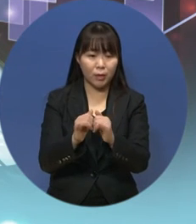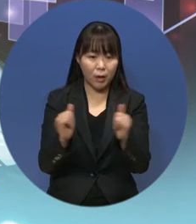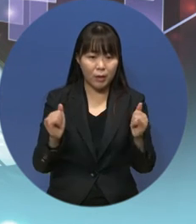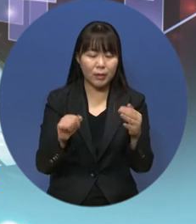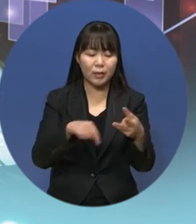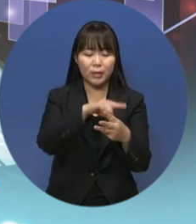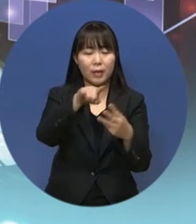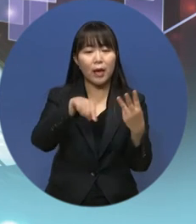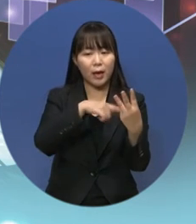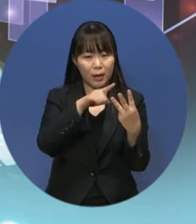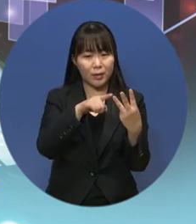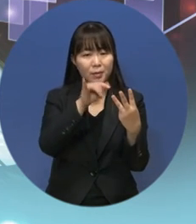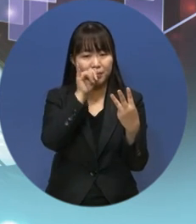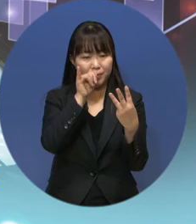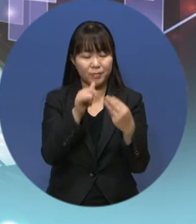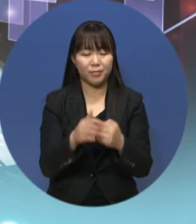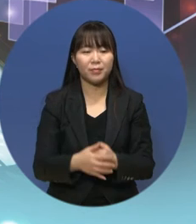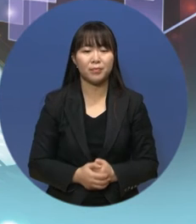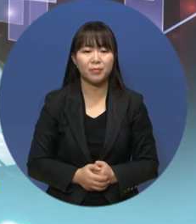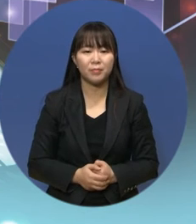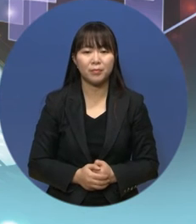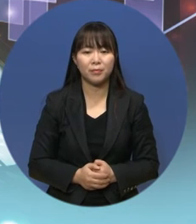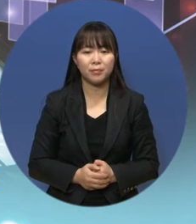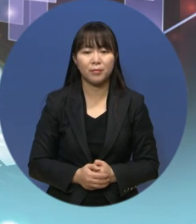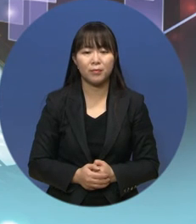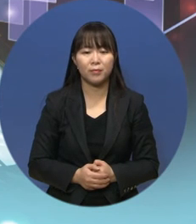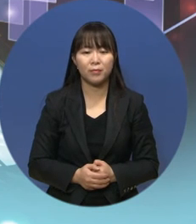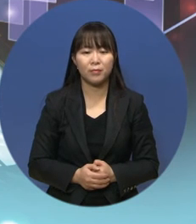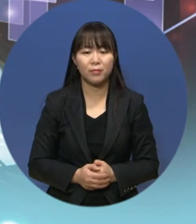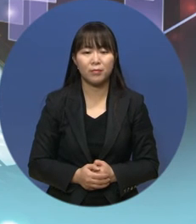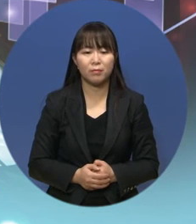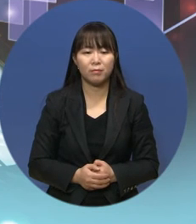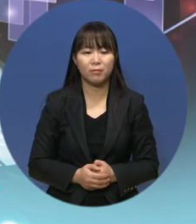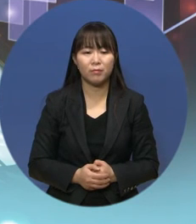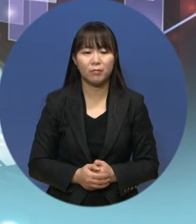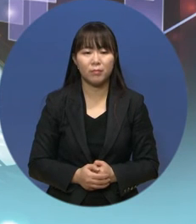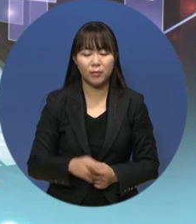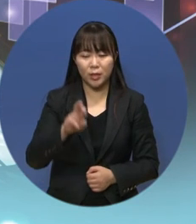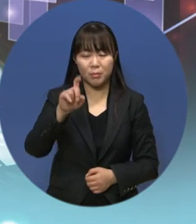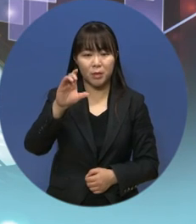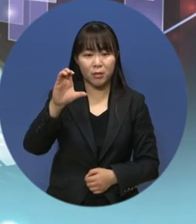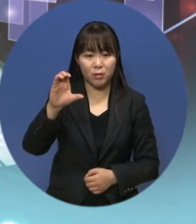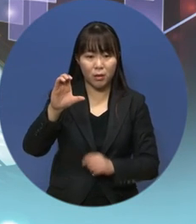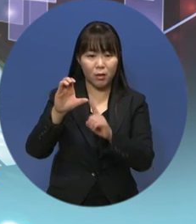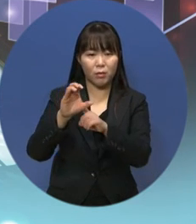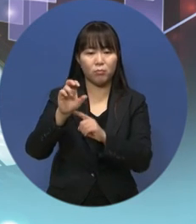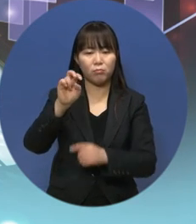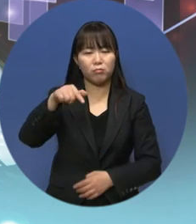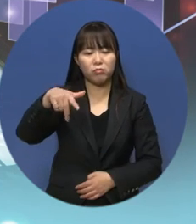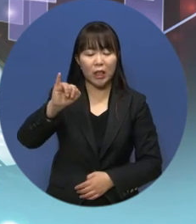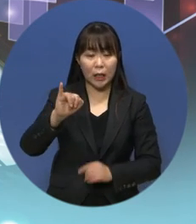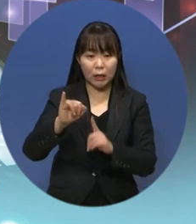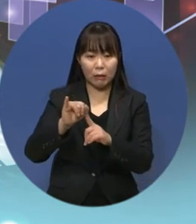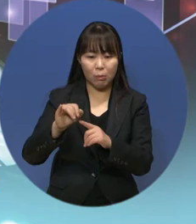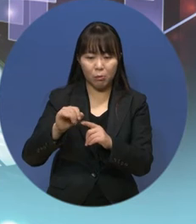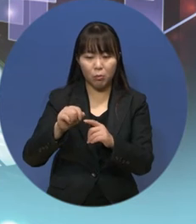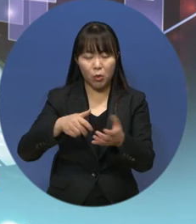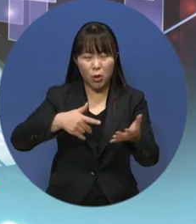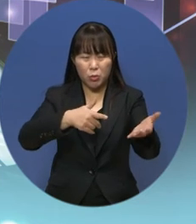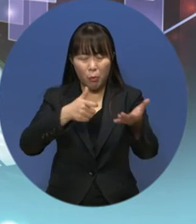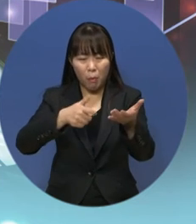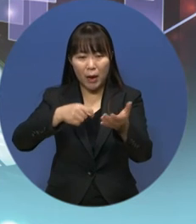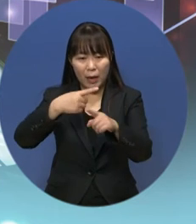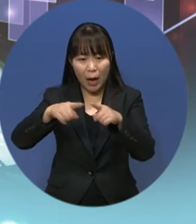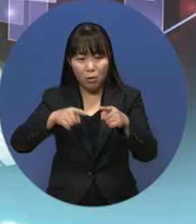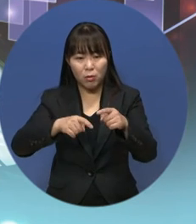세 가지 분류를 하고 있습니다 21세기는 무기로 전쟁하는 세상이 아니라